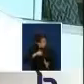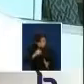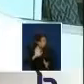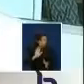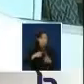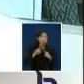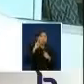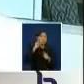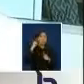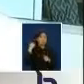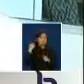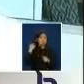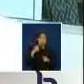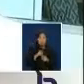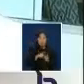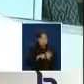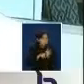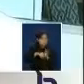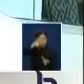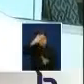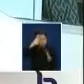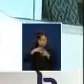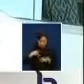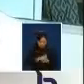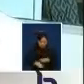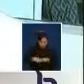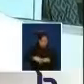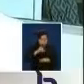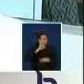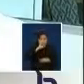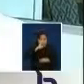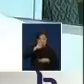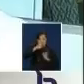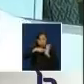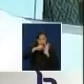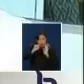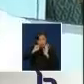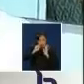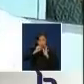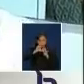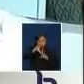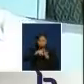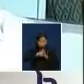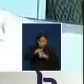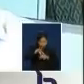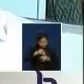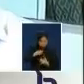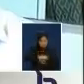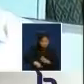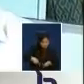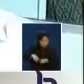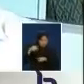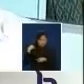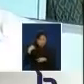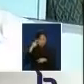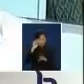หนึ่งในหมื่นของโรคไวรัสลำไส้เนี่ยที่มีรุนแรงนะ ครับ ซึ่งรุนแรงเนี่ยเราก็ปีนี้ไม่เจอรัฐบาลก็ให้เก็บตลอดนะฮะยืน